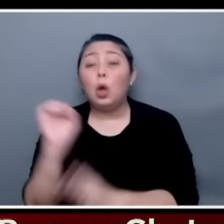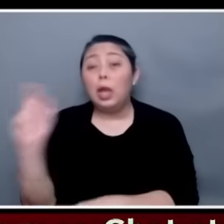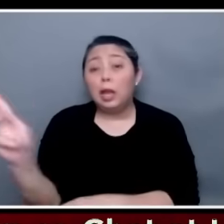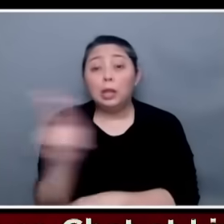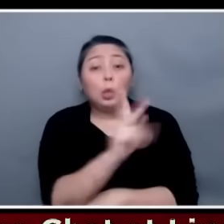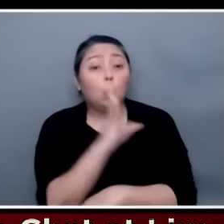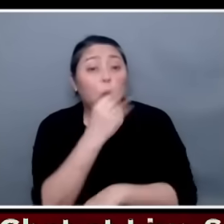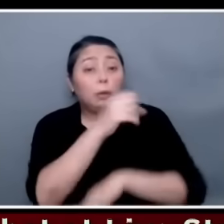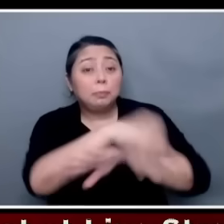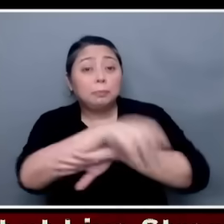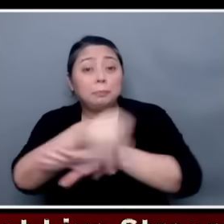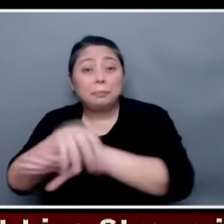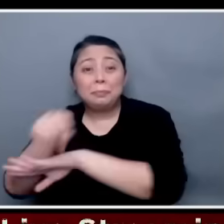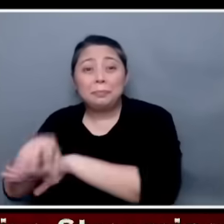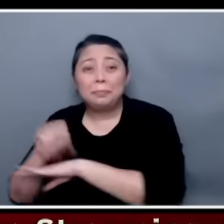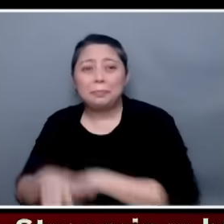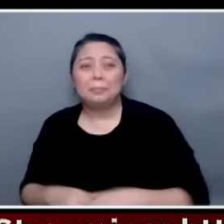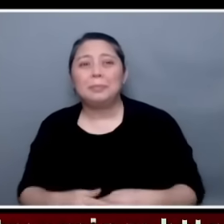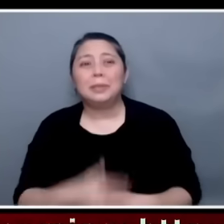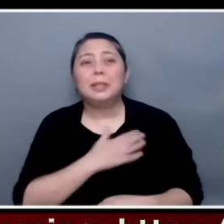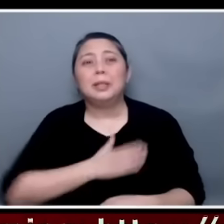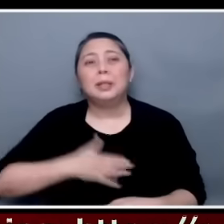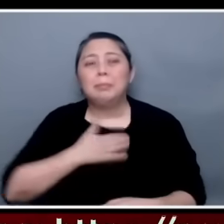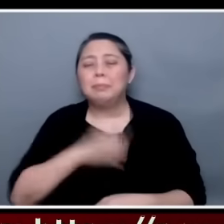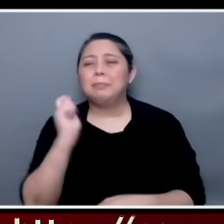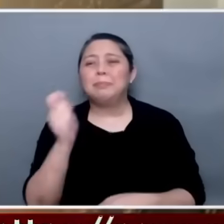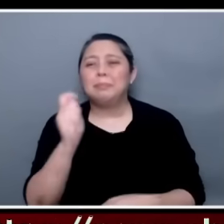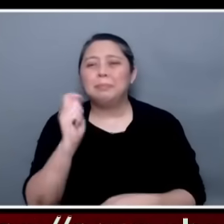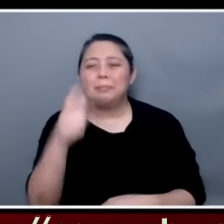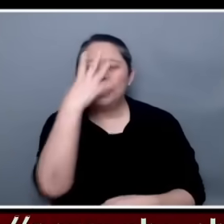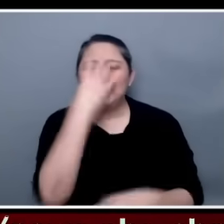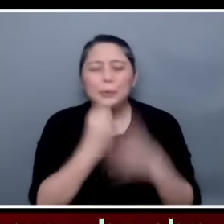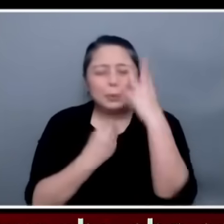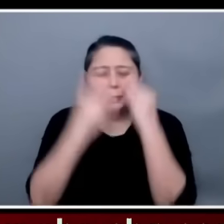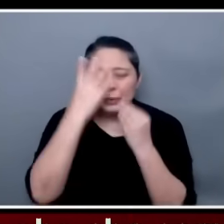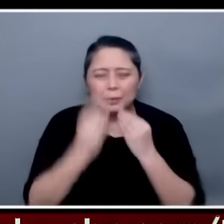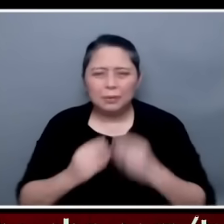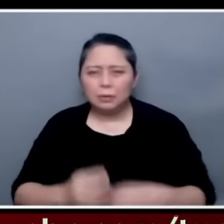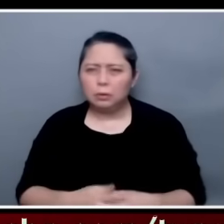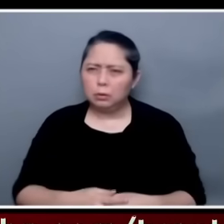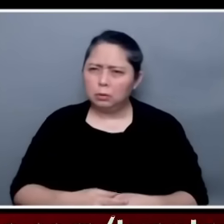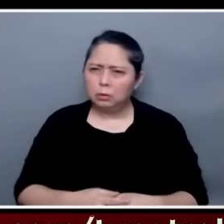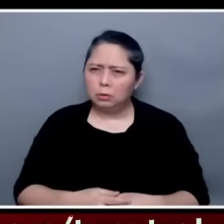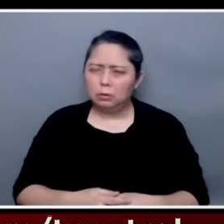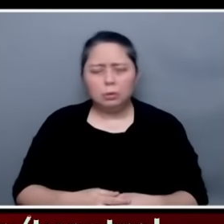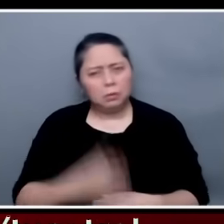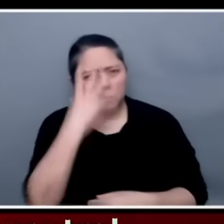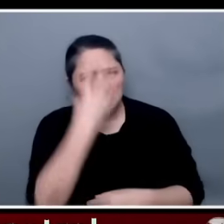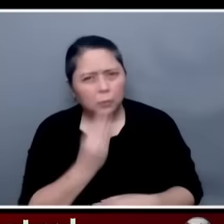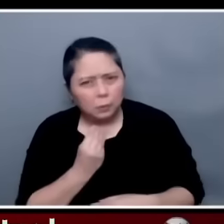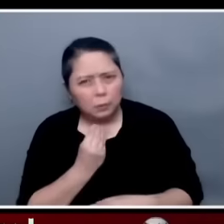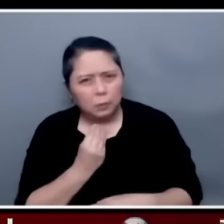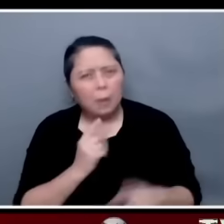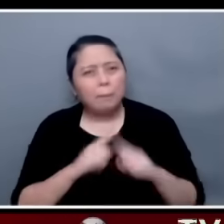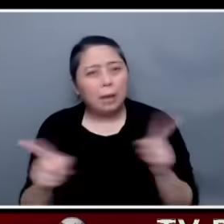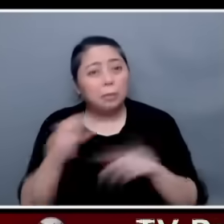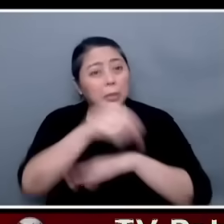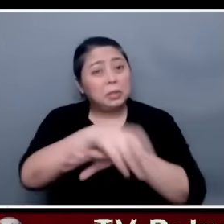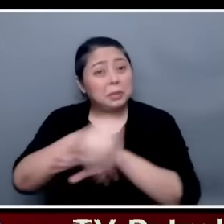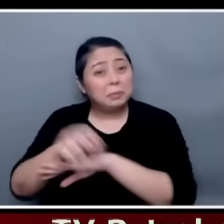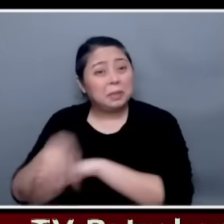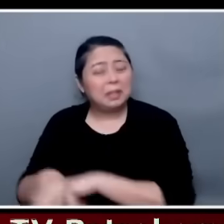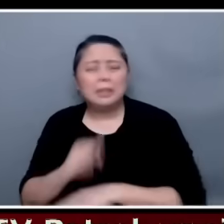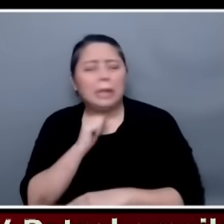na, magsitulog na, mga chismosa! Matulog? Hindi natutulog ang mga Marites.